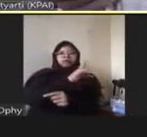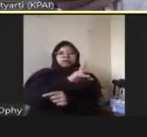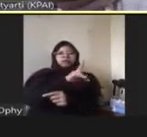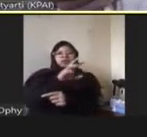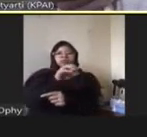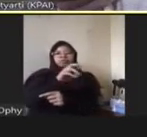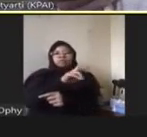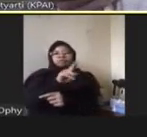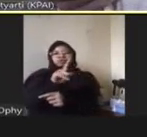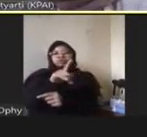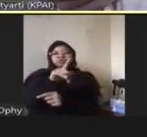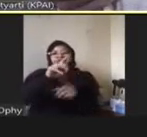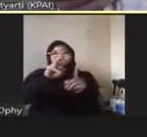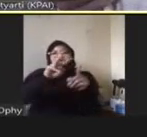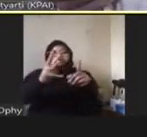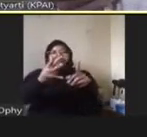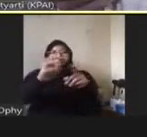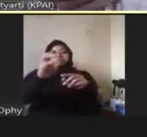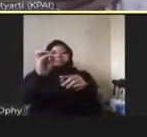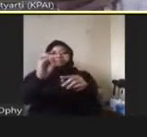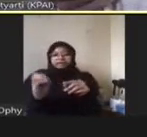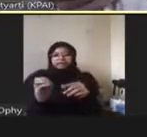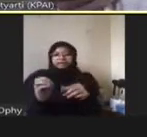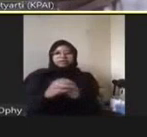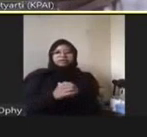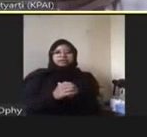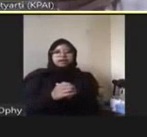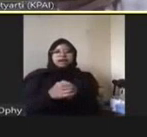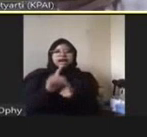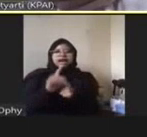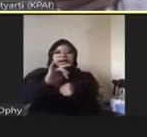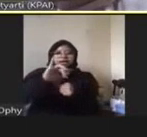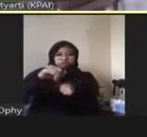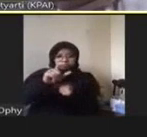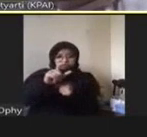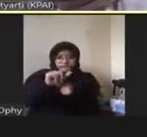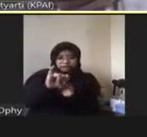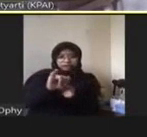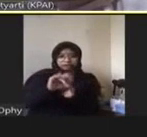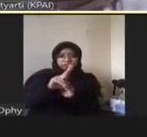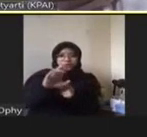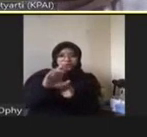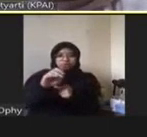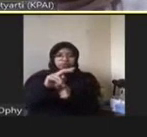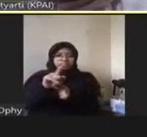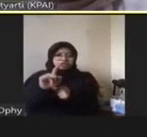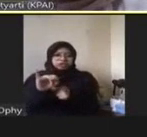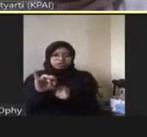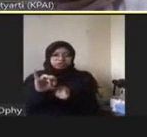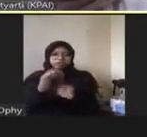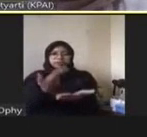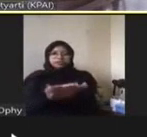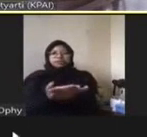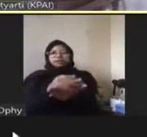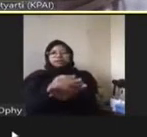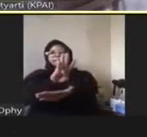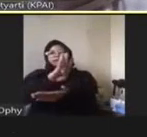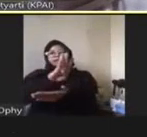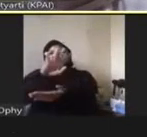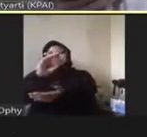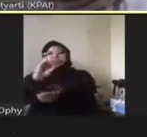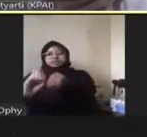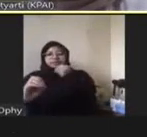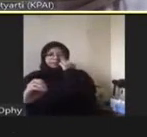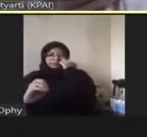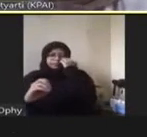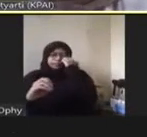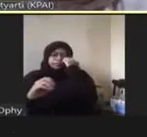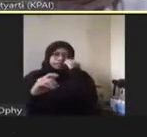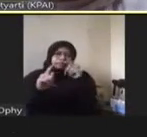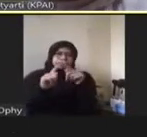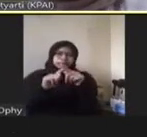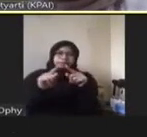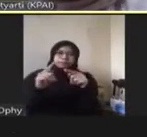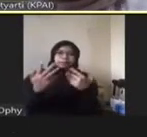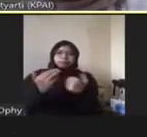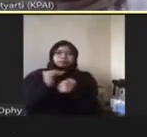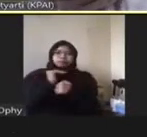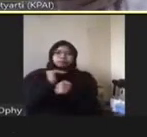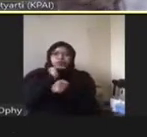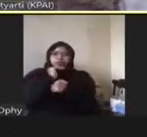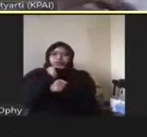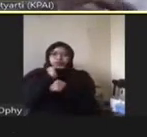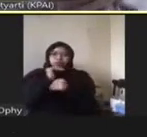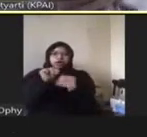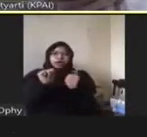13%, ada yang minta Juli 2021 4%, tapi sebagian besar justru menunggu tidak ada kasus